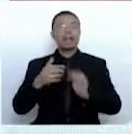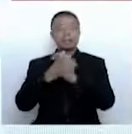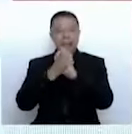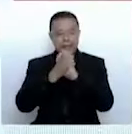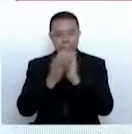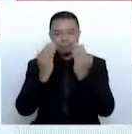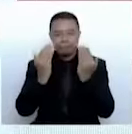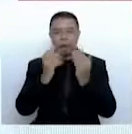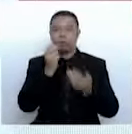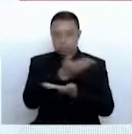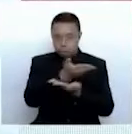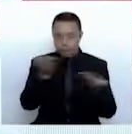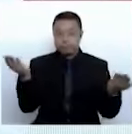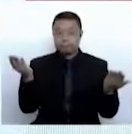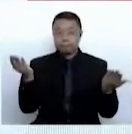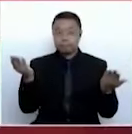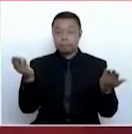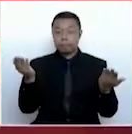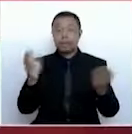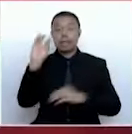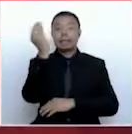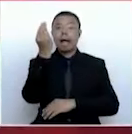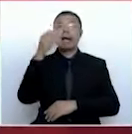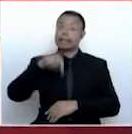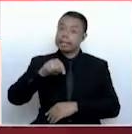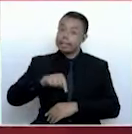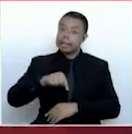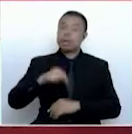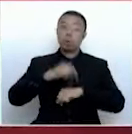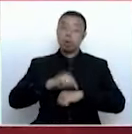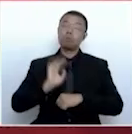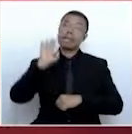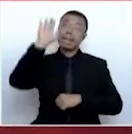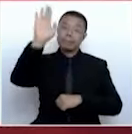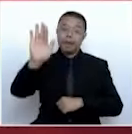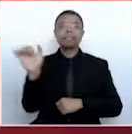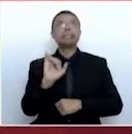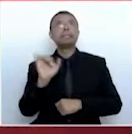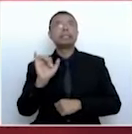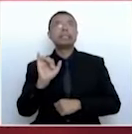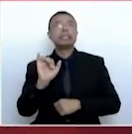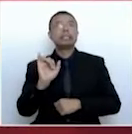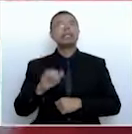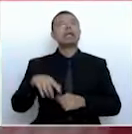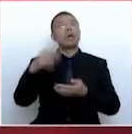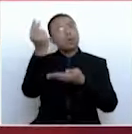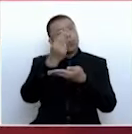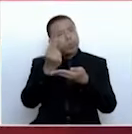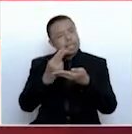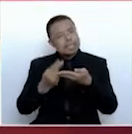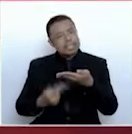dan doa kepada Anda semuanya. Jakarta itu di masa depan kita ibaratkan sebagai